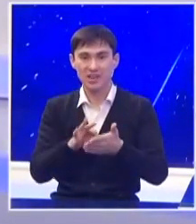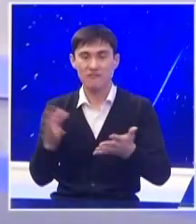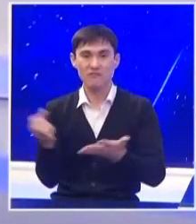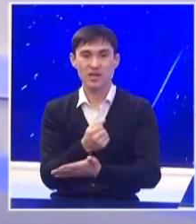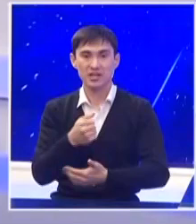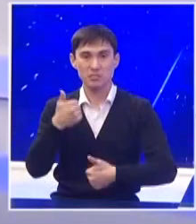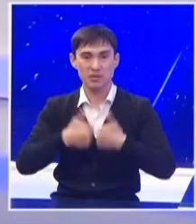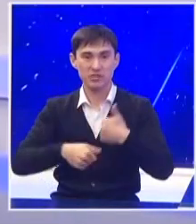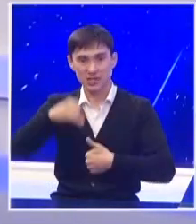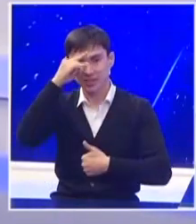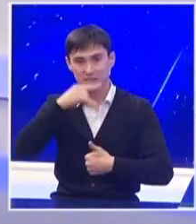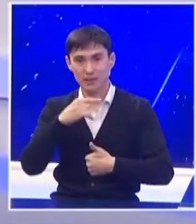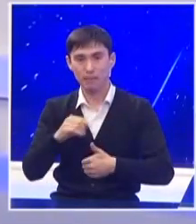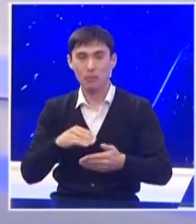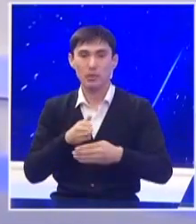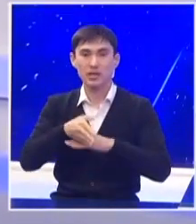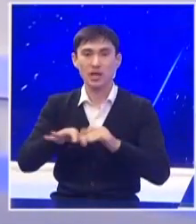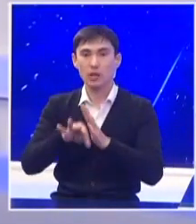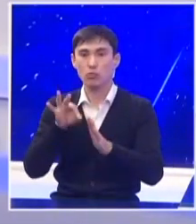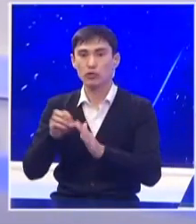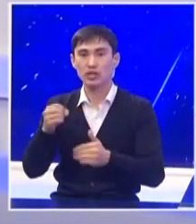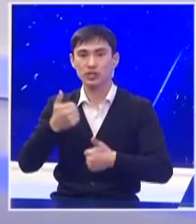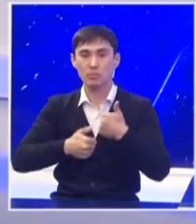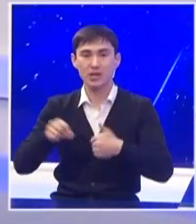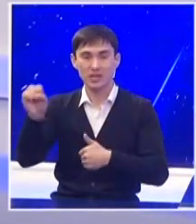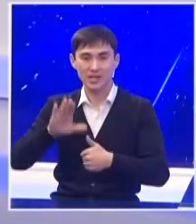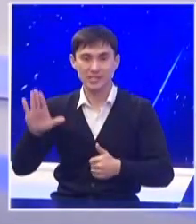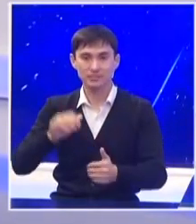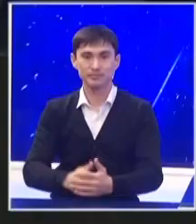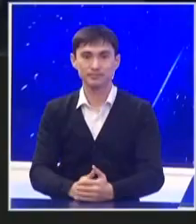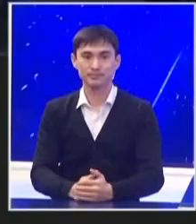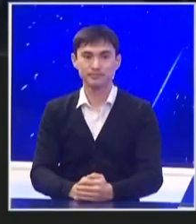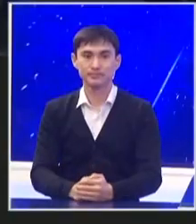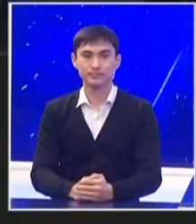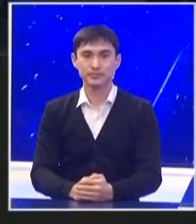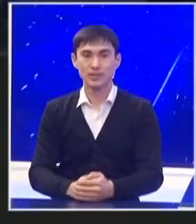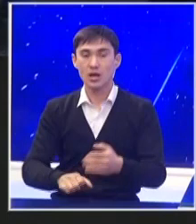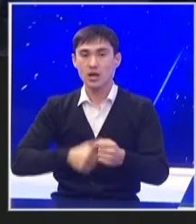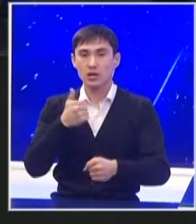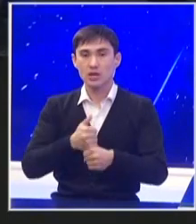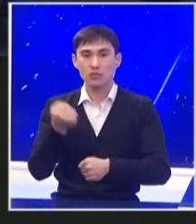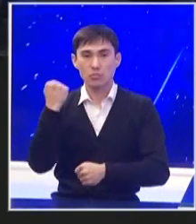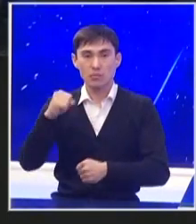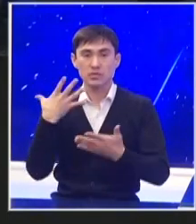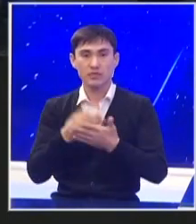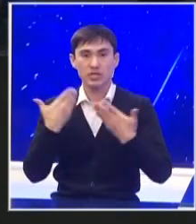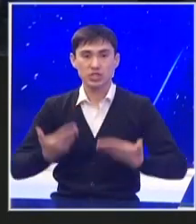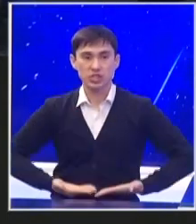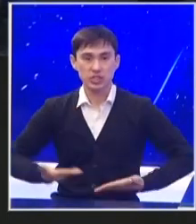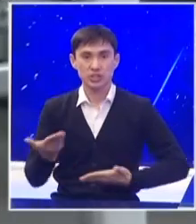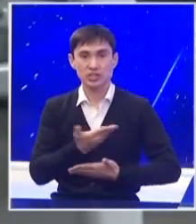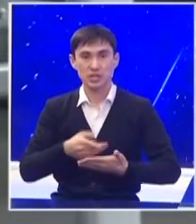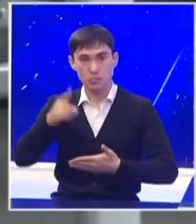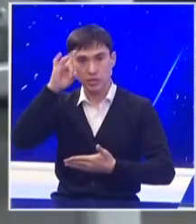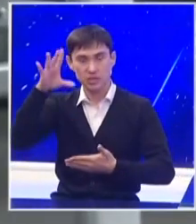цель выиграть первенство Казахстана и пройти отбор на чемпионат Азии. Главную победу в своей жизни наш земляк, именитый